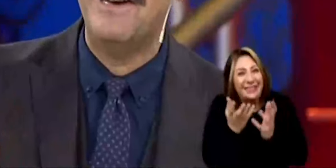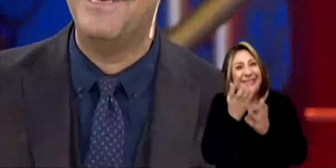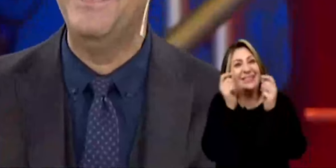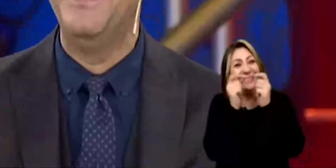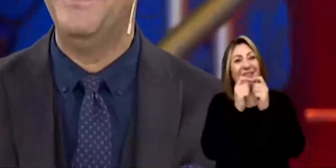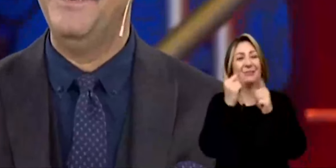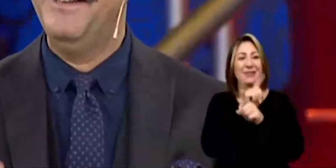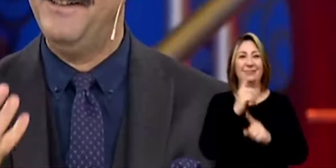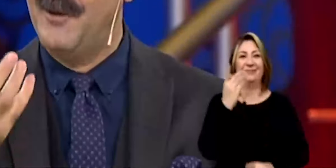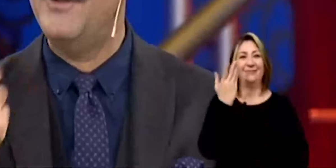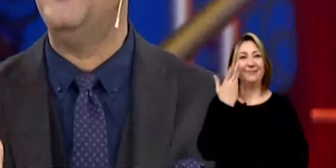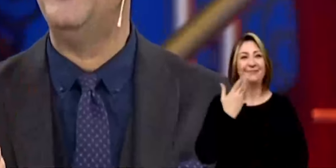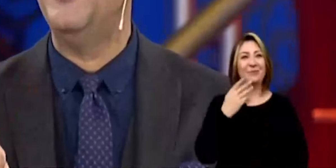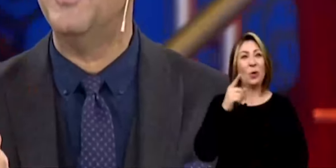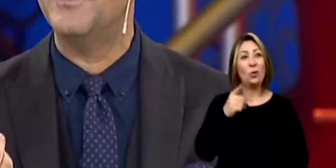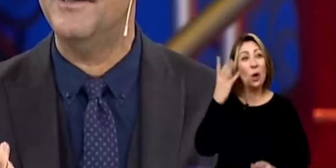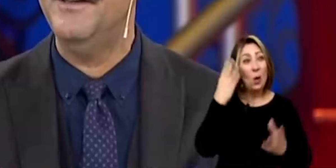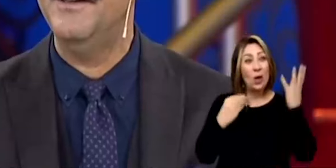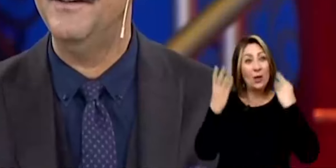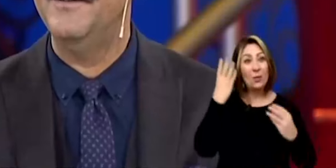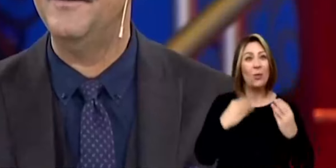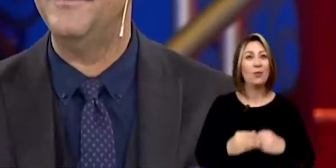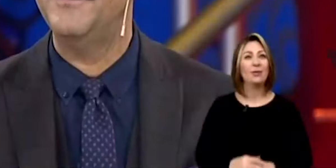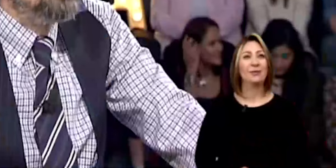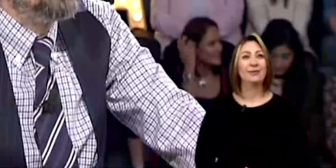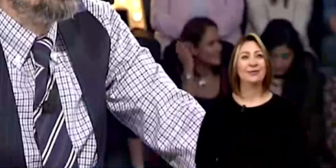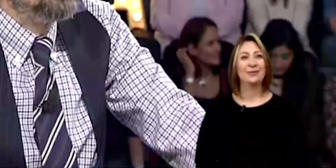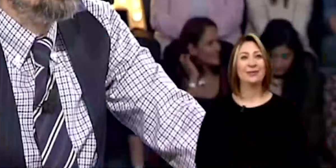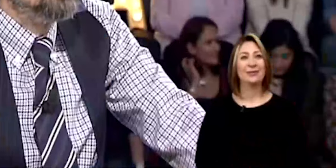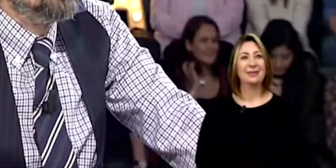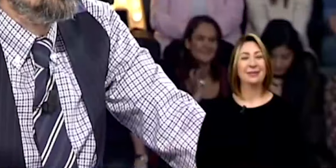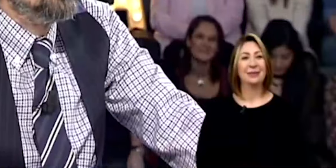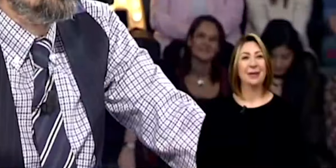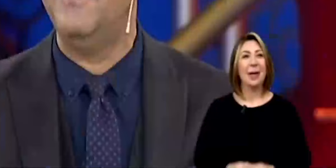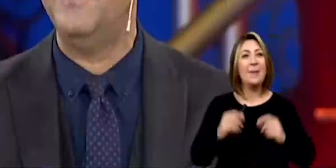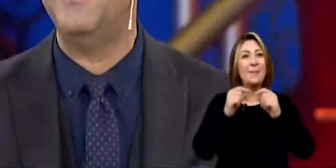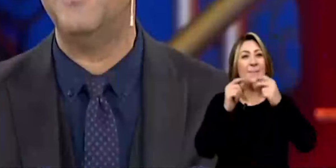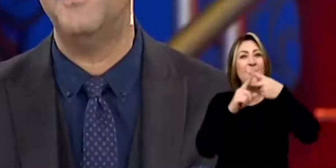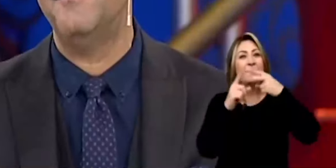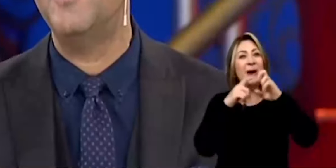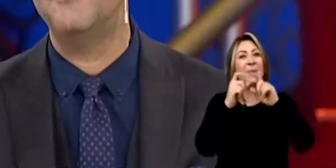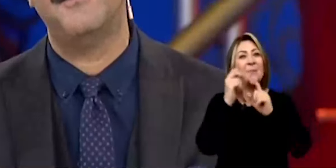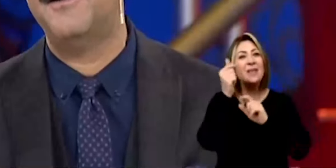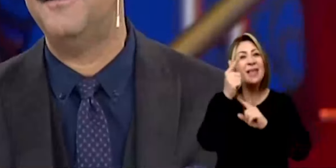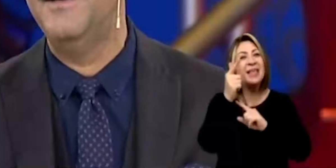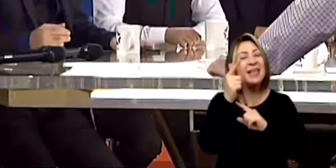çizgi filmlerden oradan öğreniyor aslında. Evet. Ya şu Barbie'ler falan var ya işte.